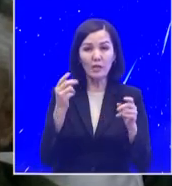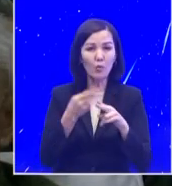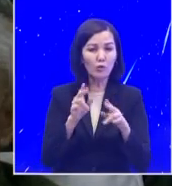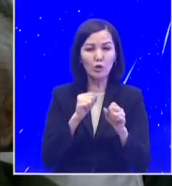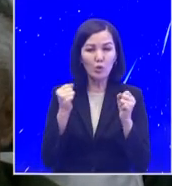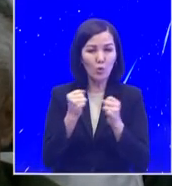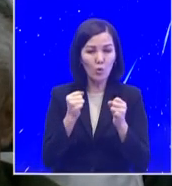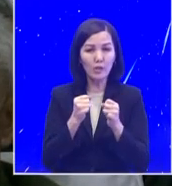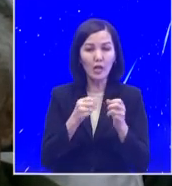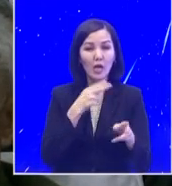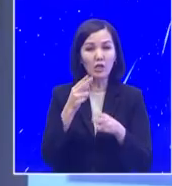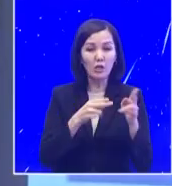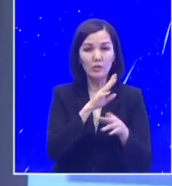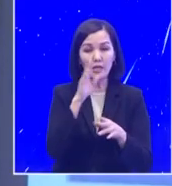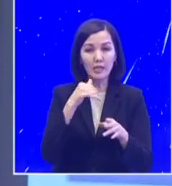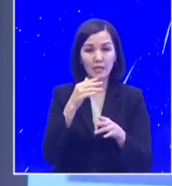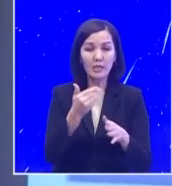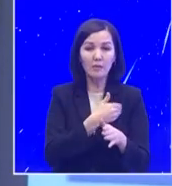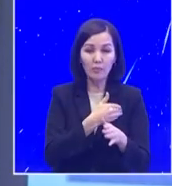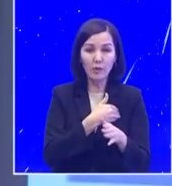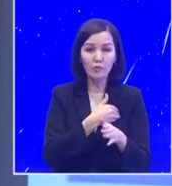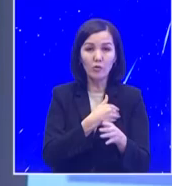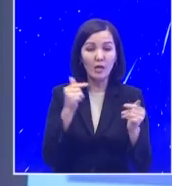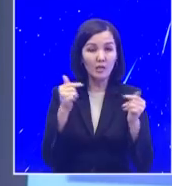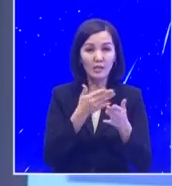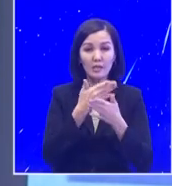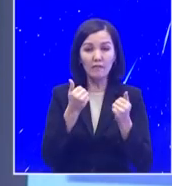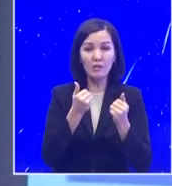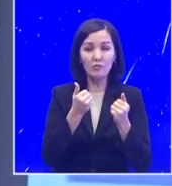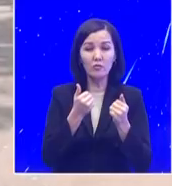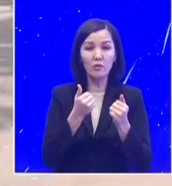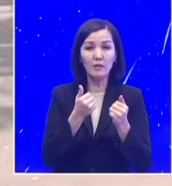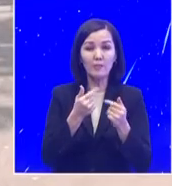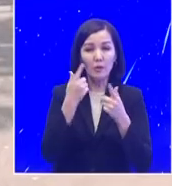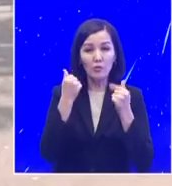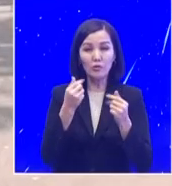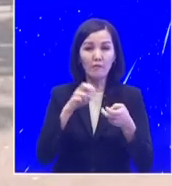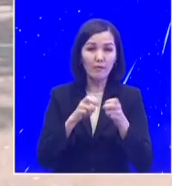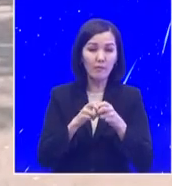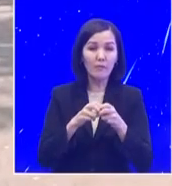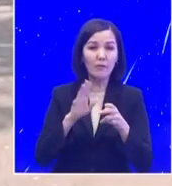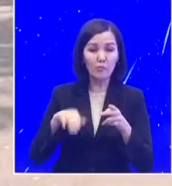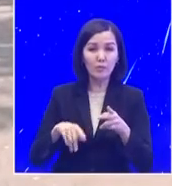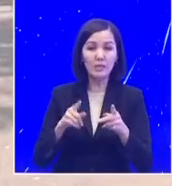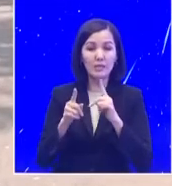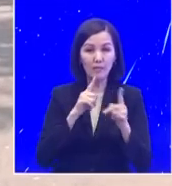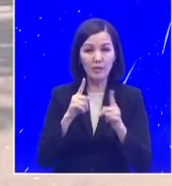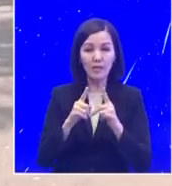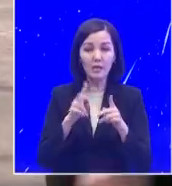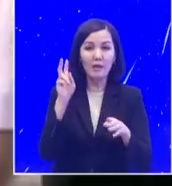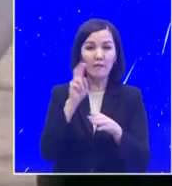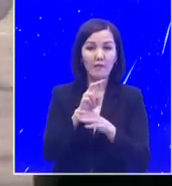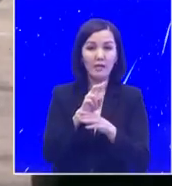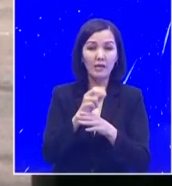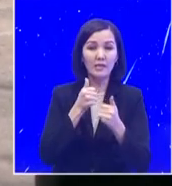холодно, жалуются родители. Температура в заведении не соответствует нормам. Узнав о проблеме, после отчетной встречи на место